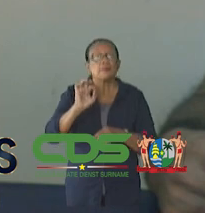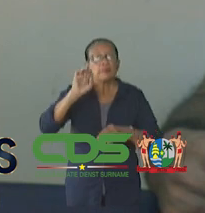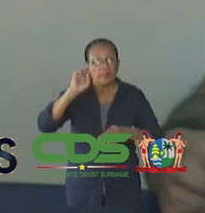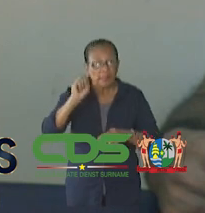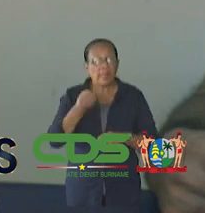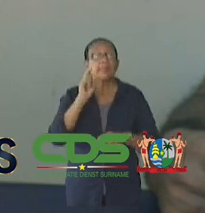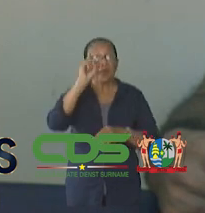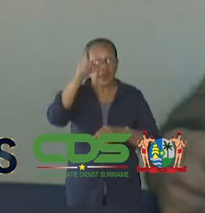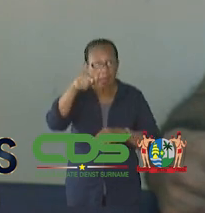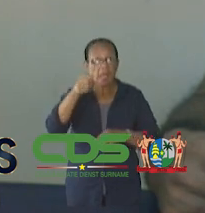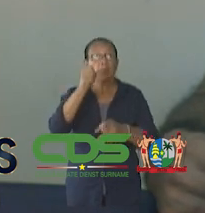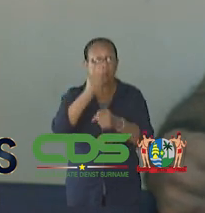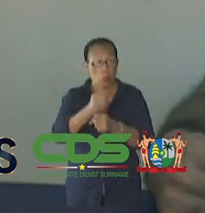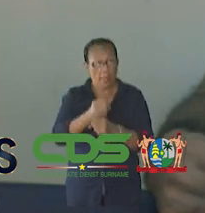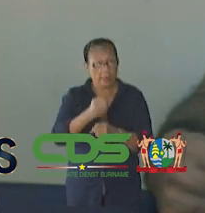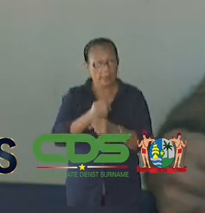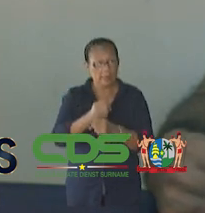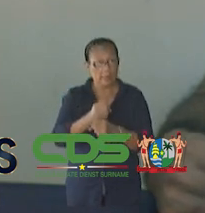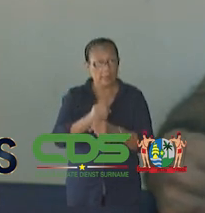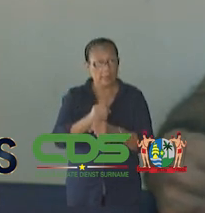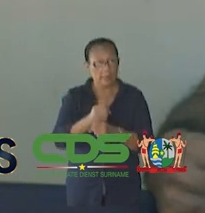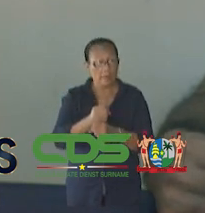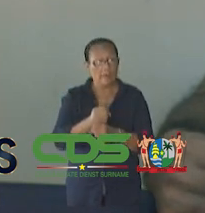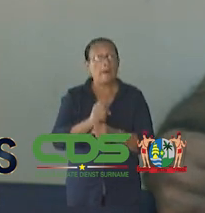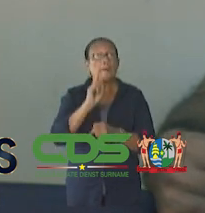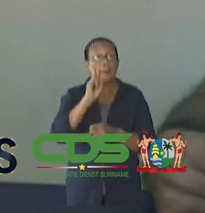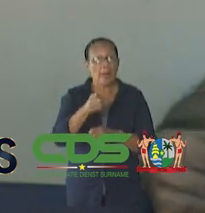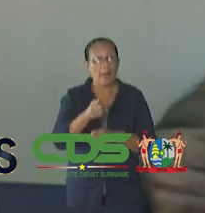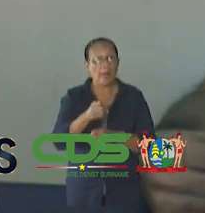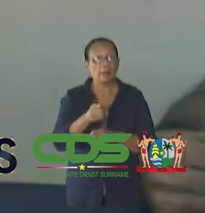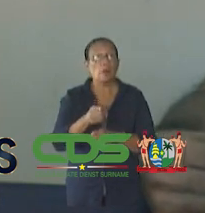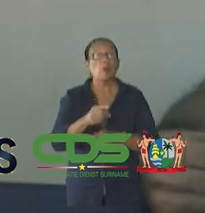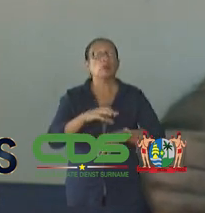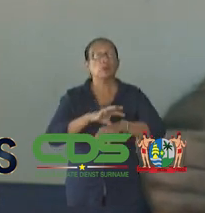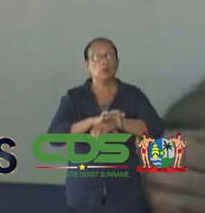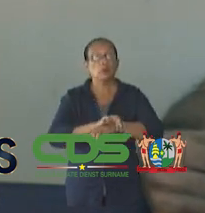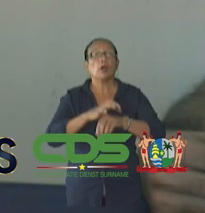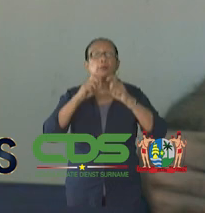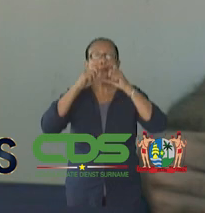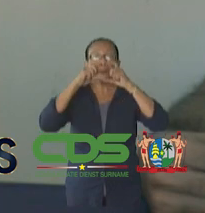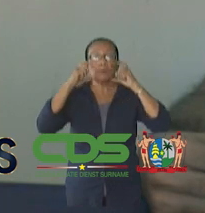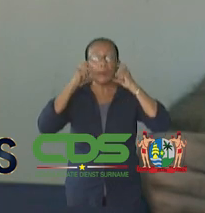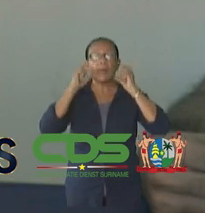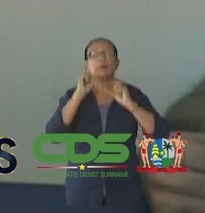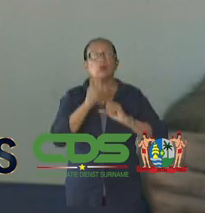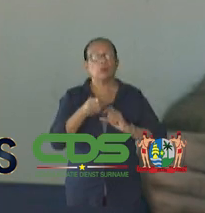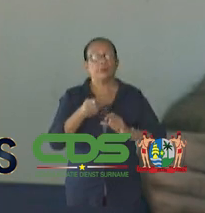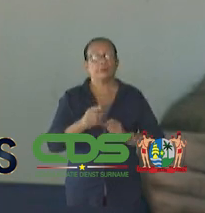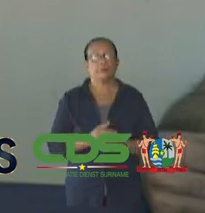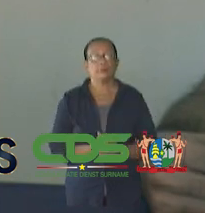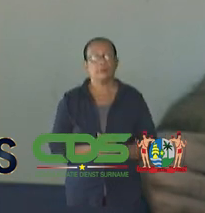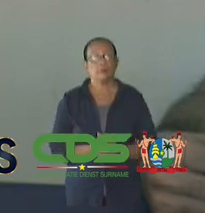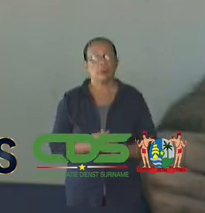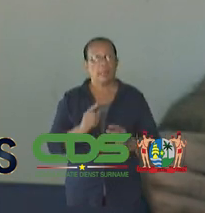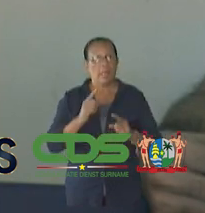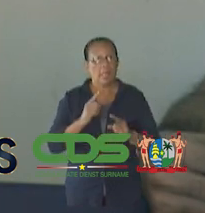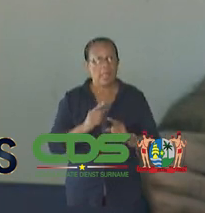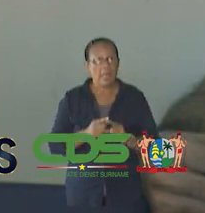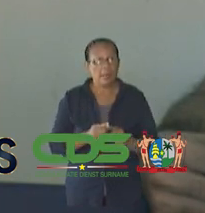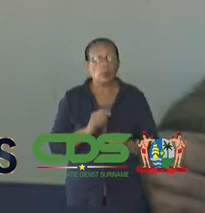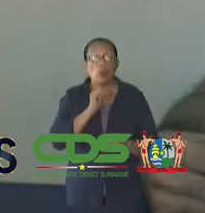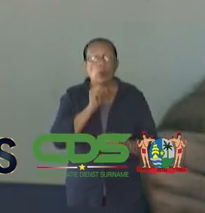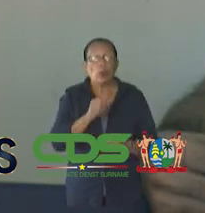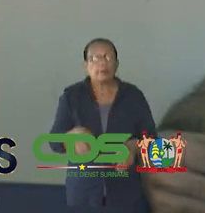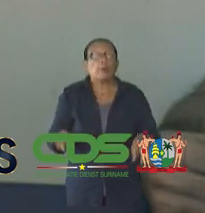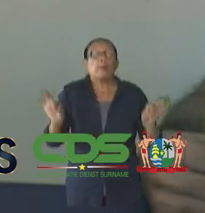aan het werk met het behouden van een chirurgische mondneusmasker. En wat heel erg